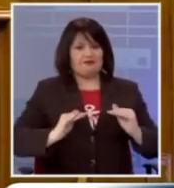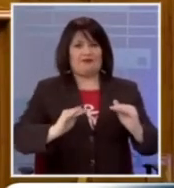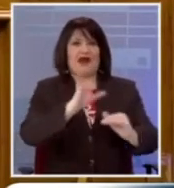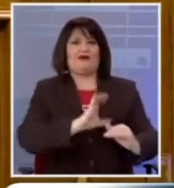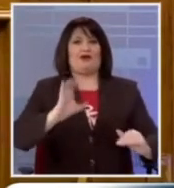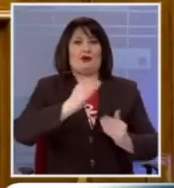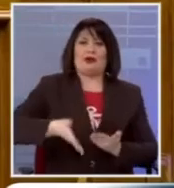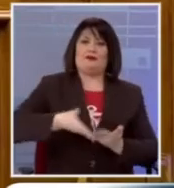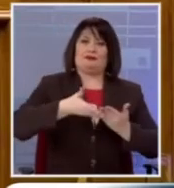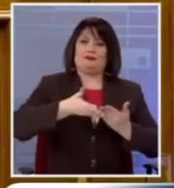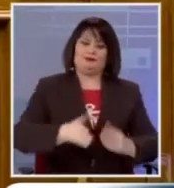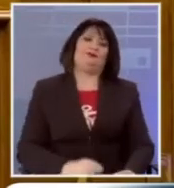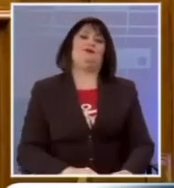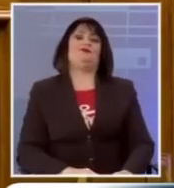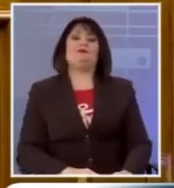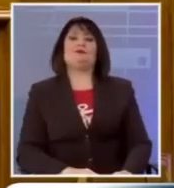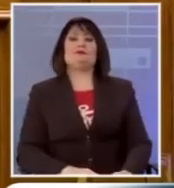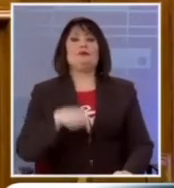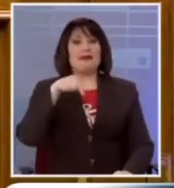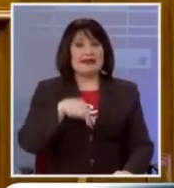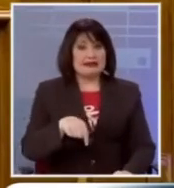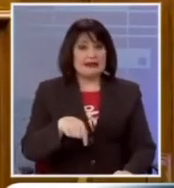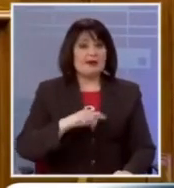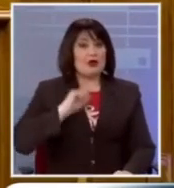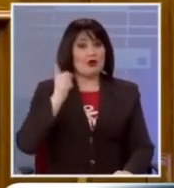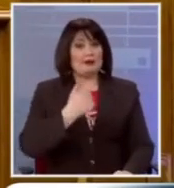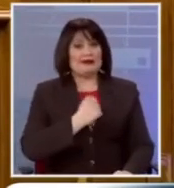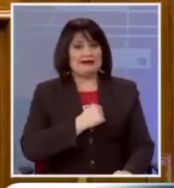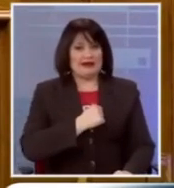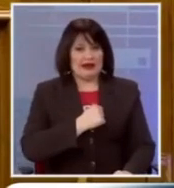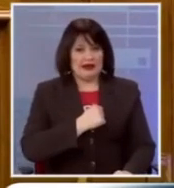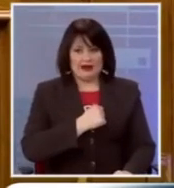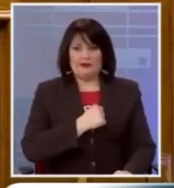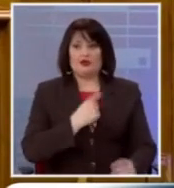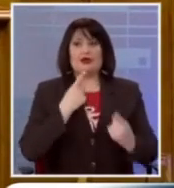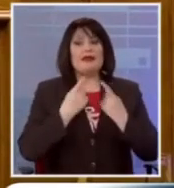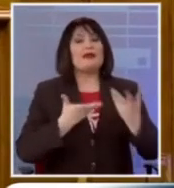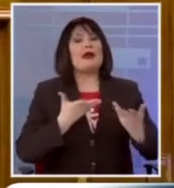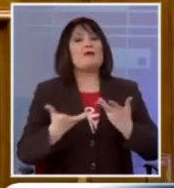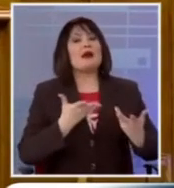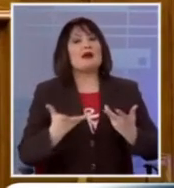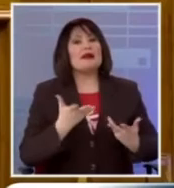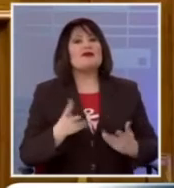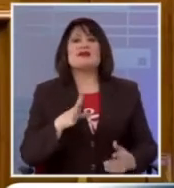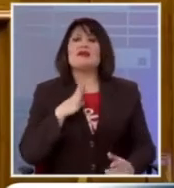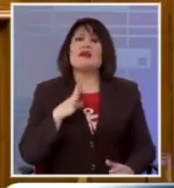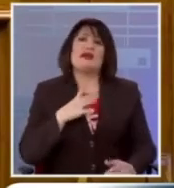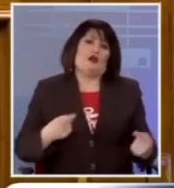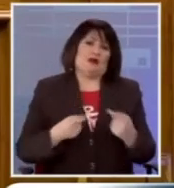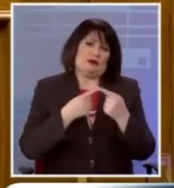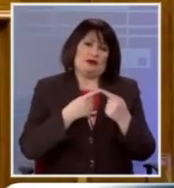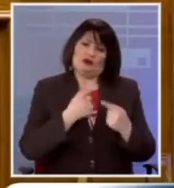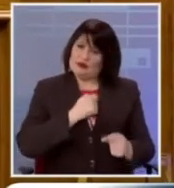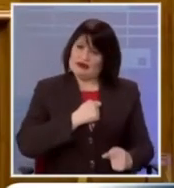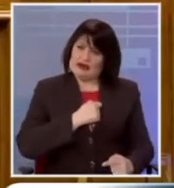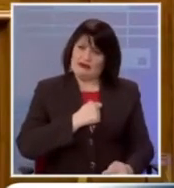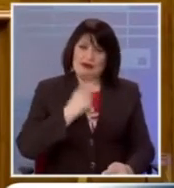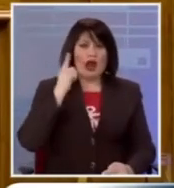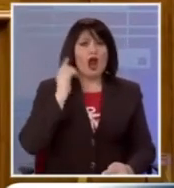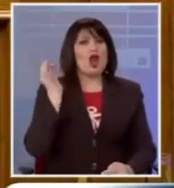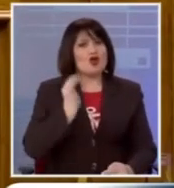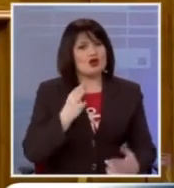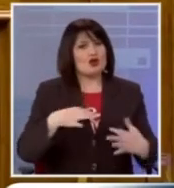Ευρώπη. Σήμερα όλοι είμαστε πεισμένοι ότι καμιά πλευρά της διαπραγμάτευσης δεν επιδιώκει τη ρήξη. Είναι λογικό στην